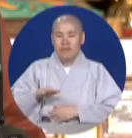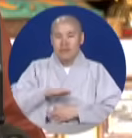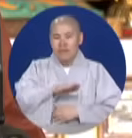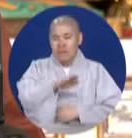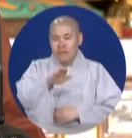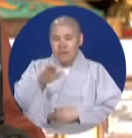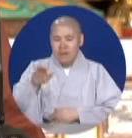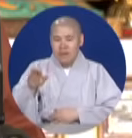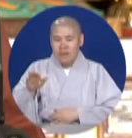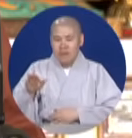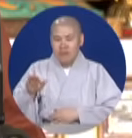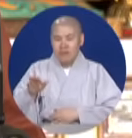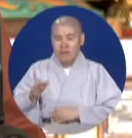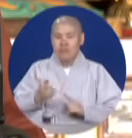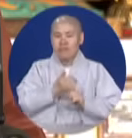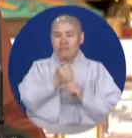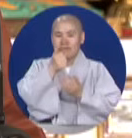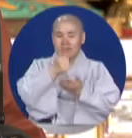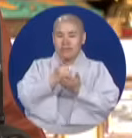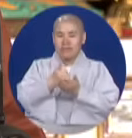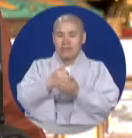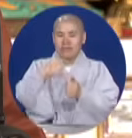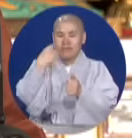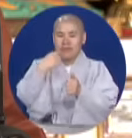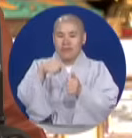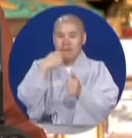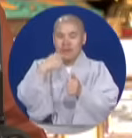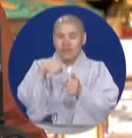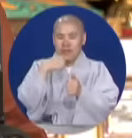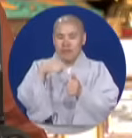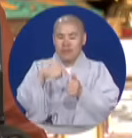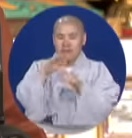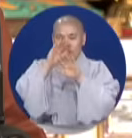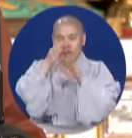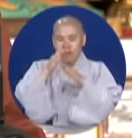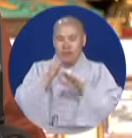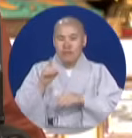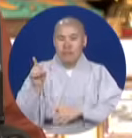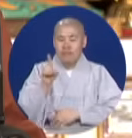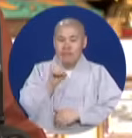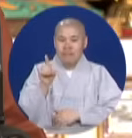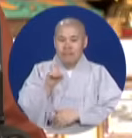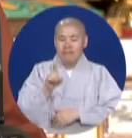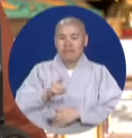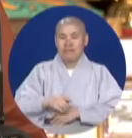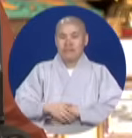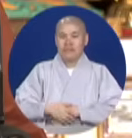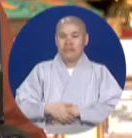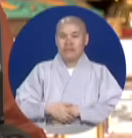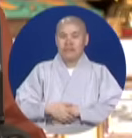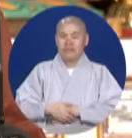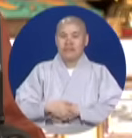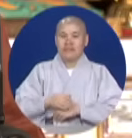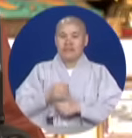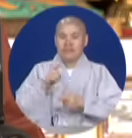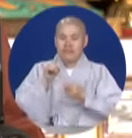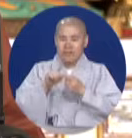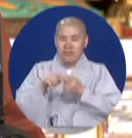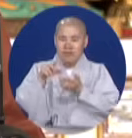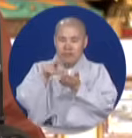우리들에게 부처님이 가르쳐 주신 것은 무엇일까 하는